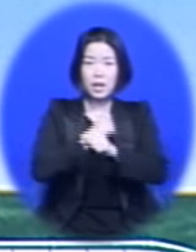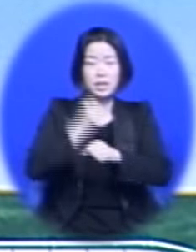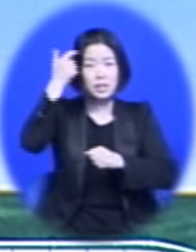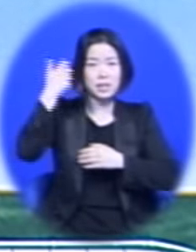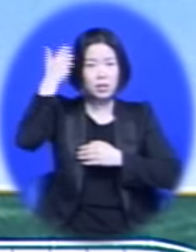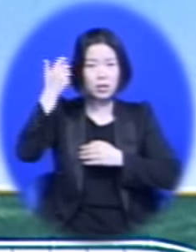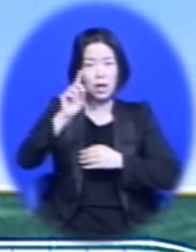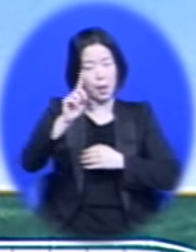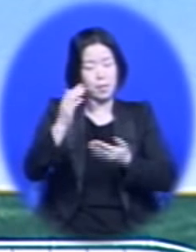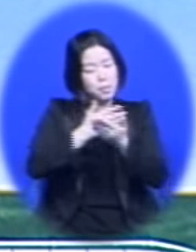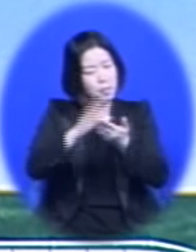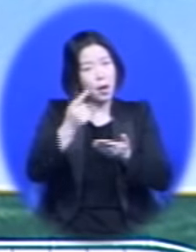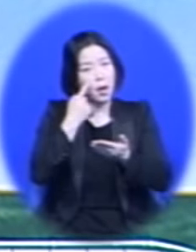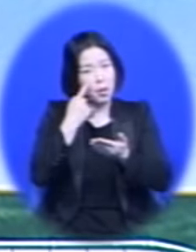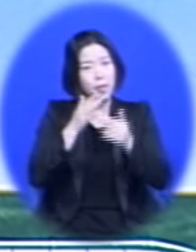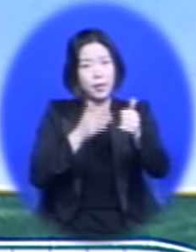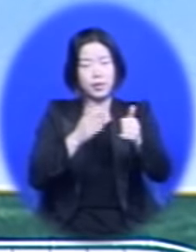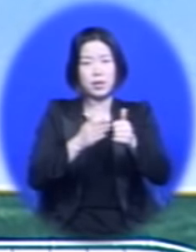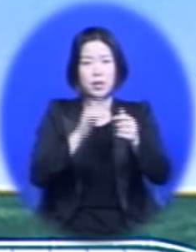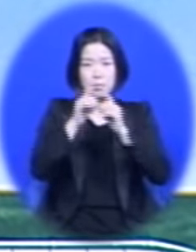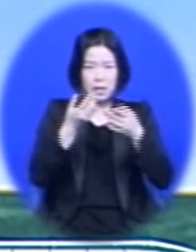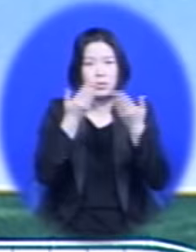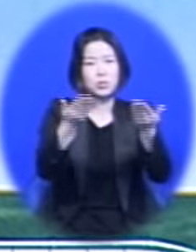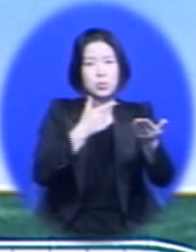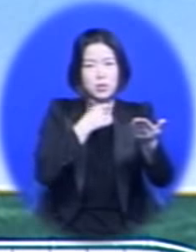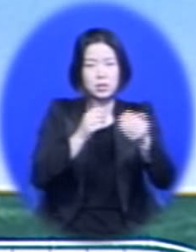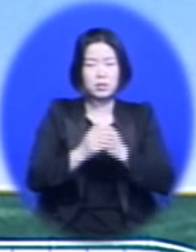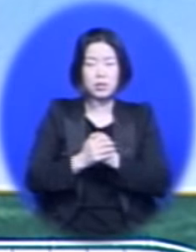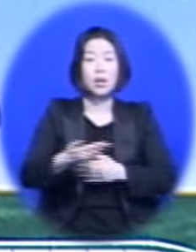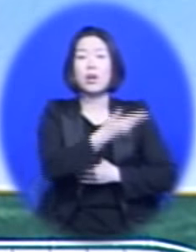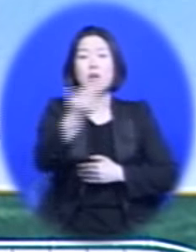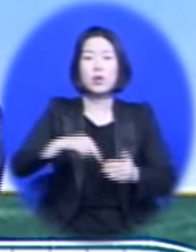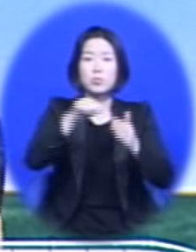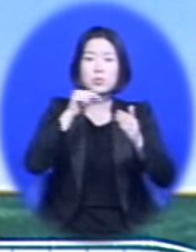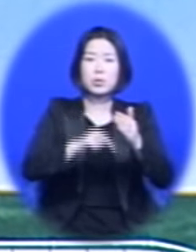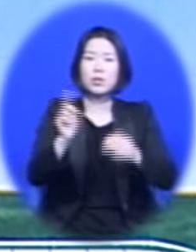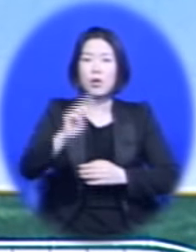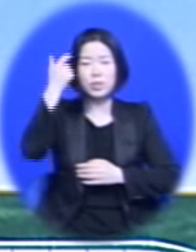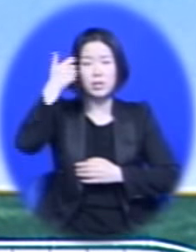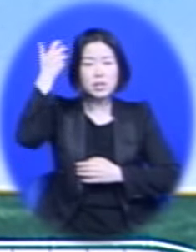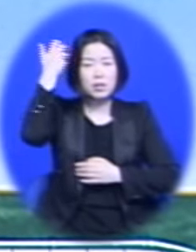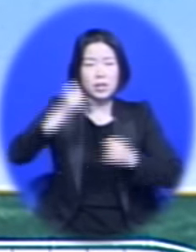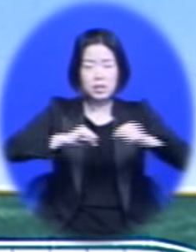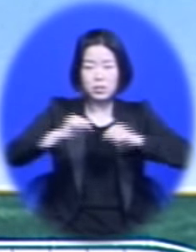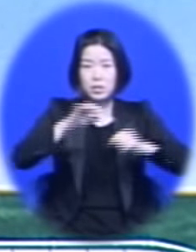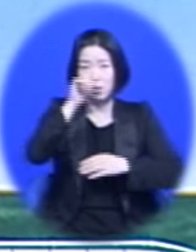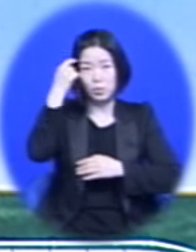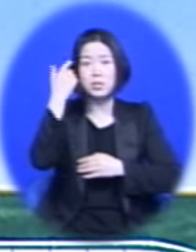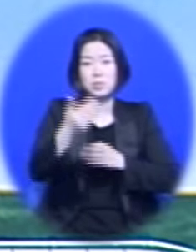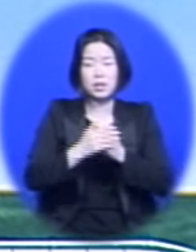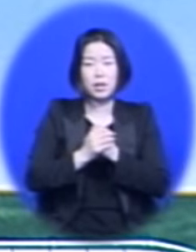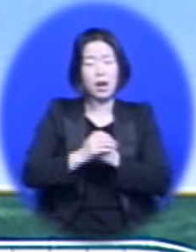한번 분별해 보기를 제가 말씀드리고 싶습니다. 여러분의 속에는 어떤 영이 역사하고 있습니까?